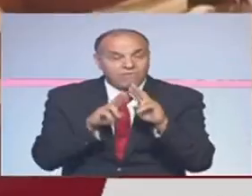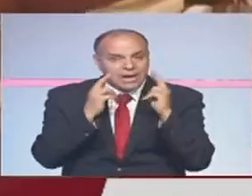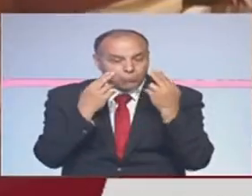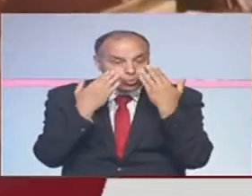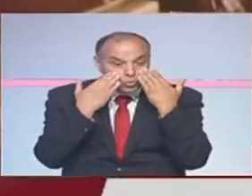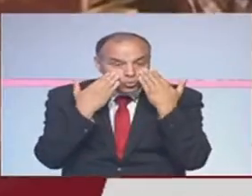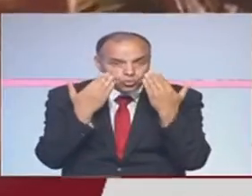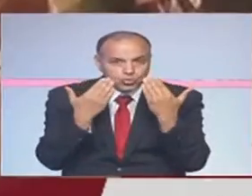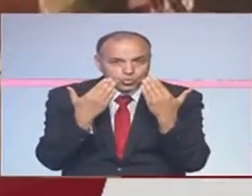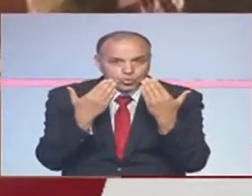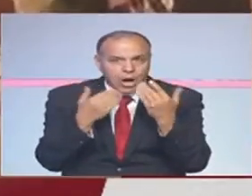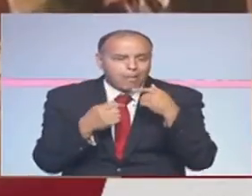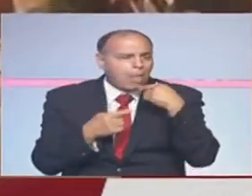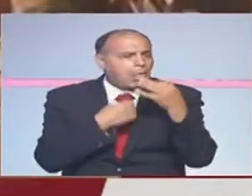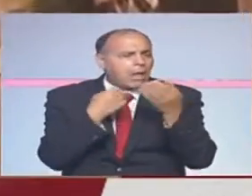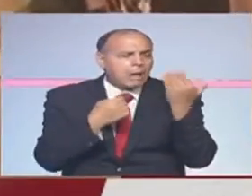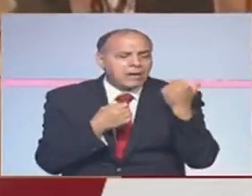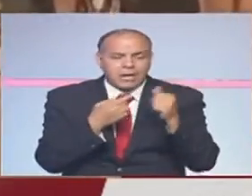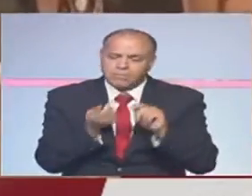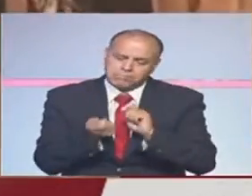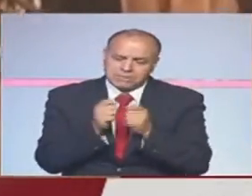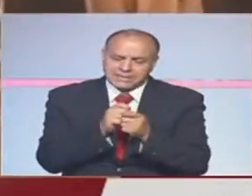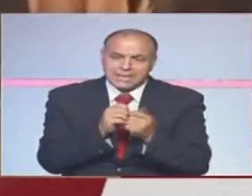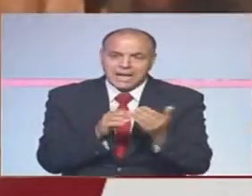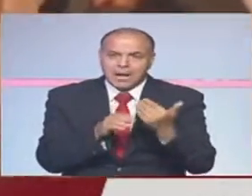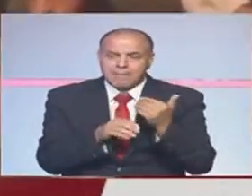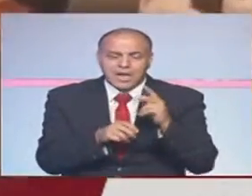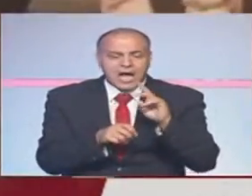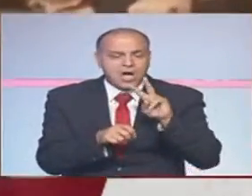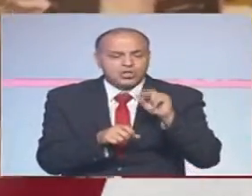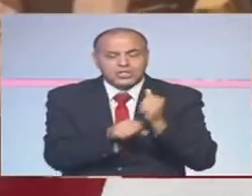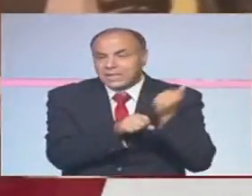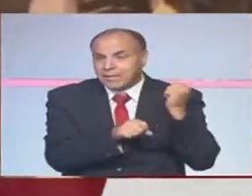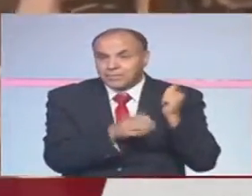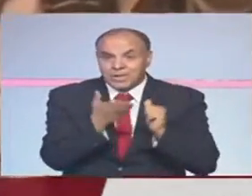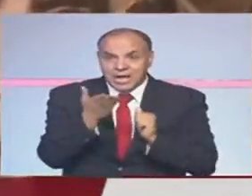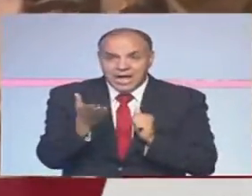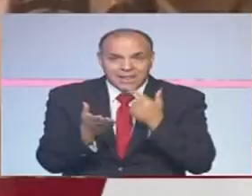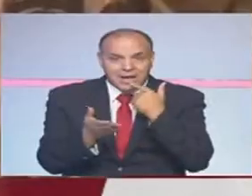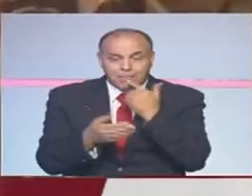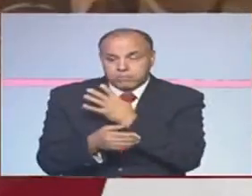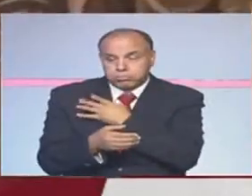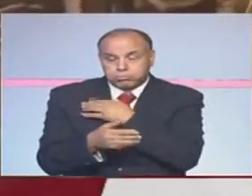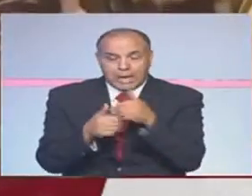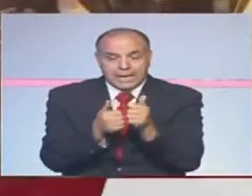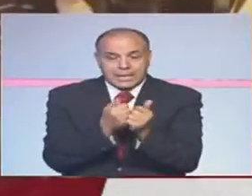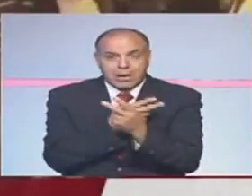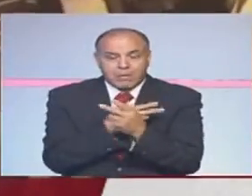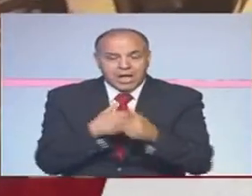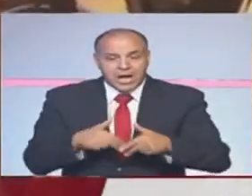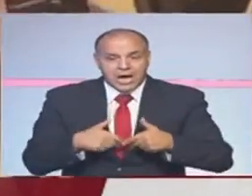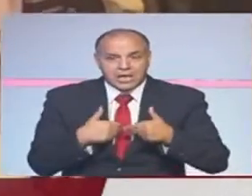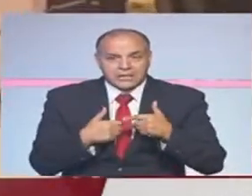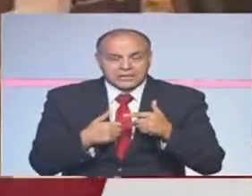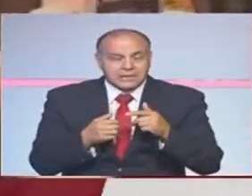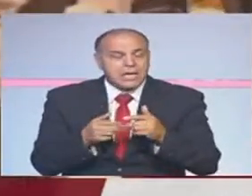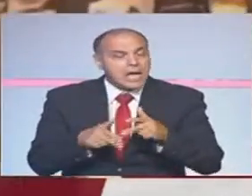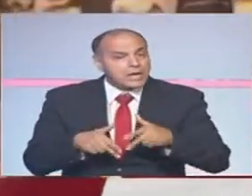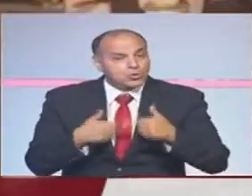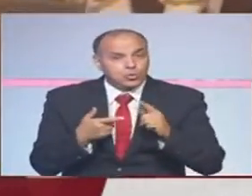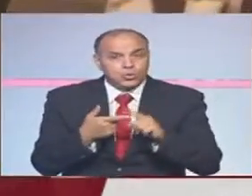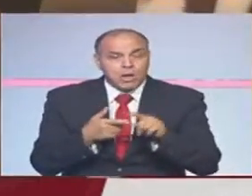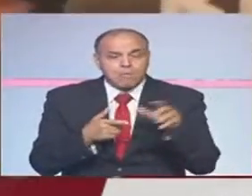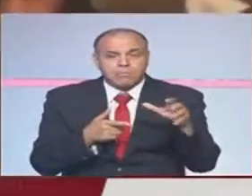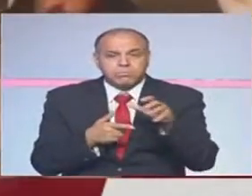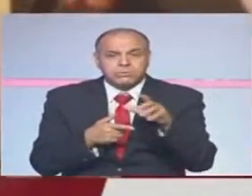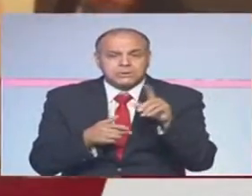على النقيض من مكان الحال عليه قبل عشرين عاما عندما كان قاده الحركه يعيشون بشكل كبير في